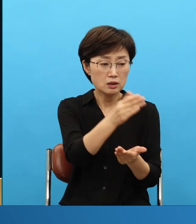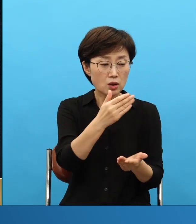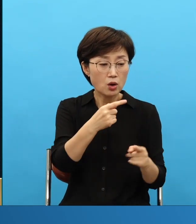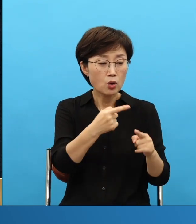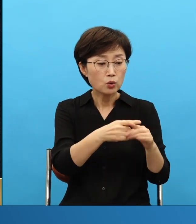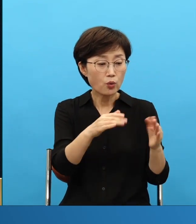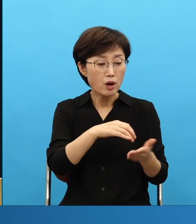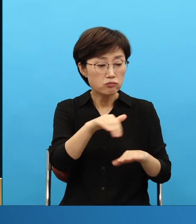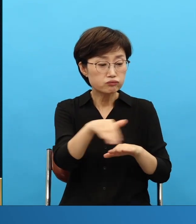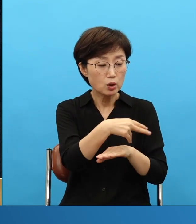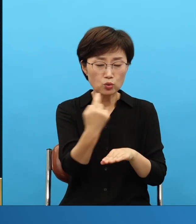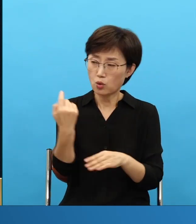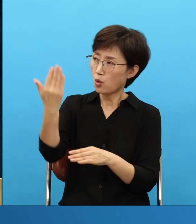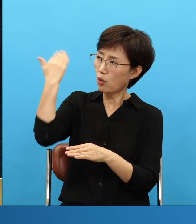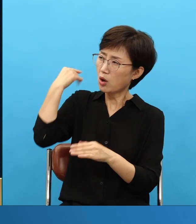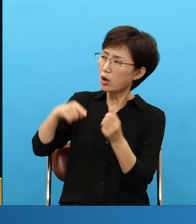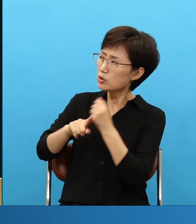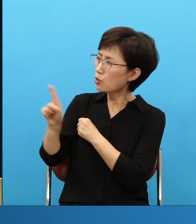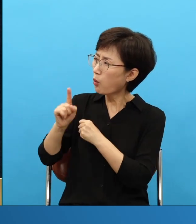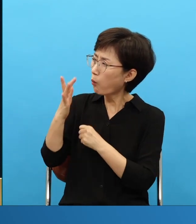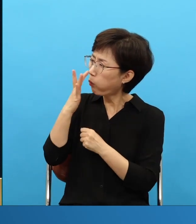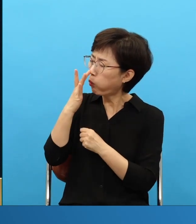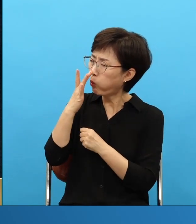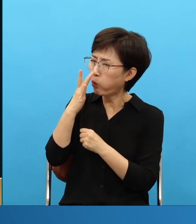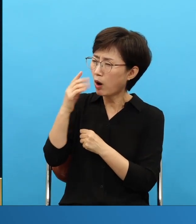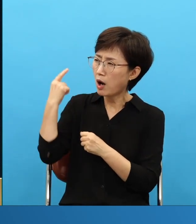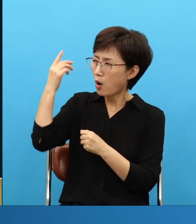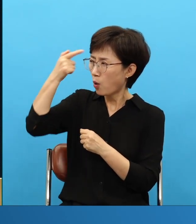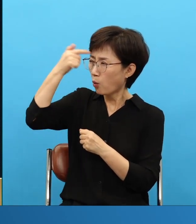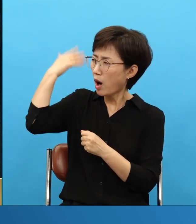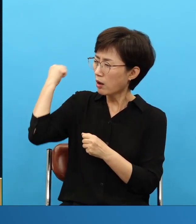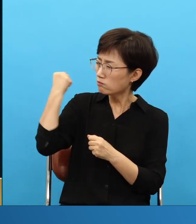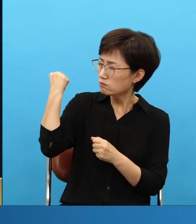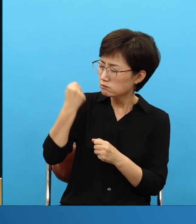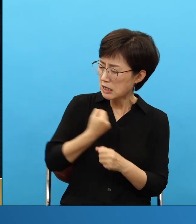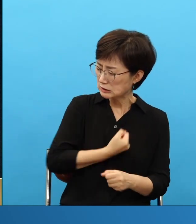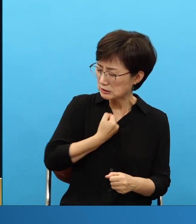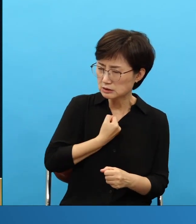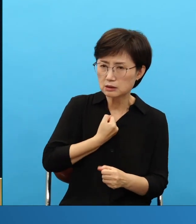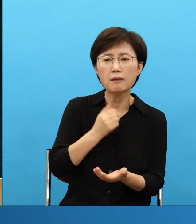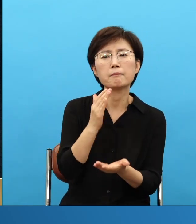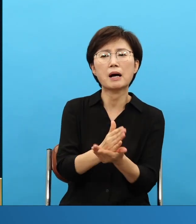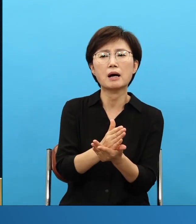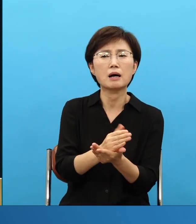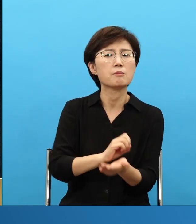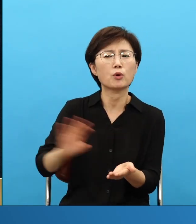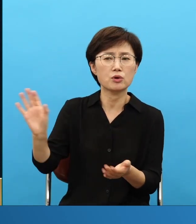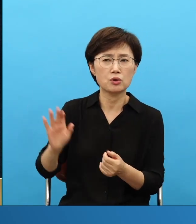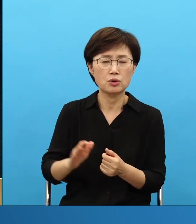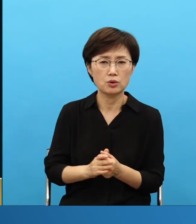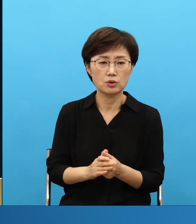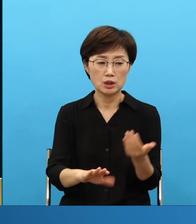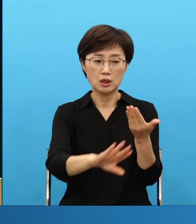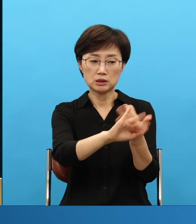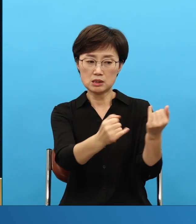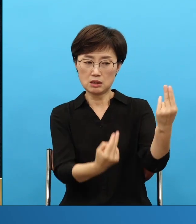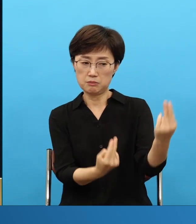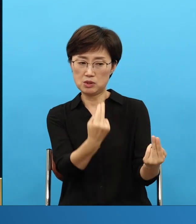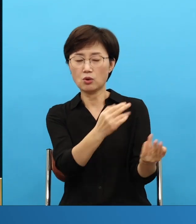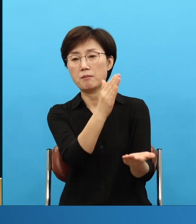돼요. The Jewish people, the churchgoers are completely oblivious to this, so we must teach this to them. 다른 사람하고 비교할 필요 없어. 사람 말 들을 필요